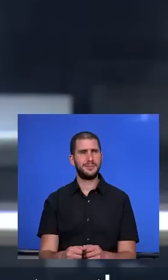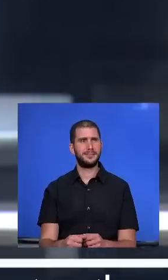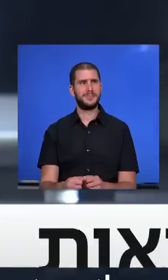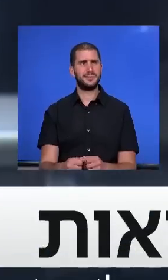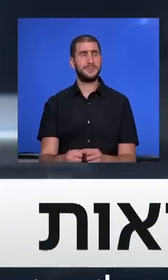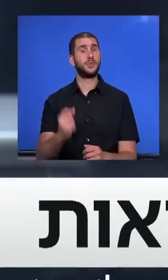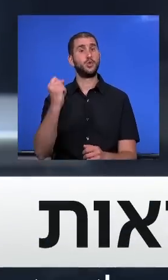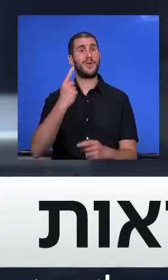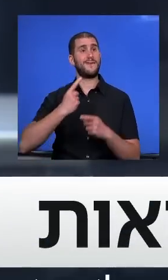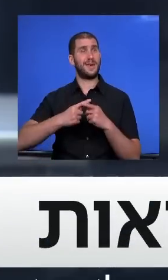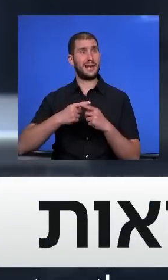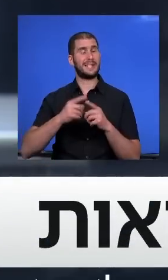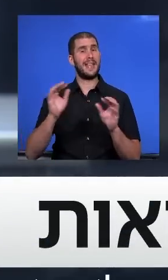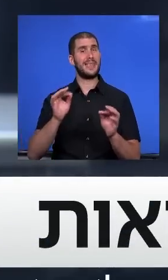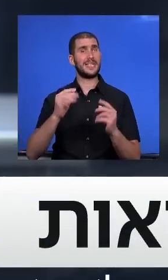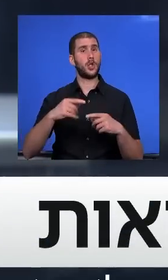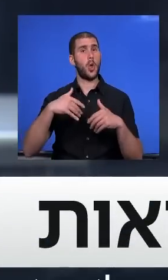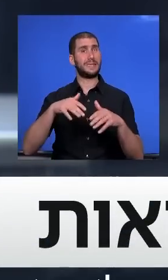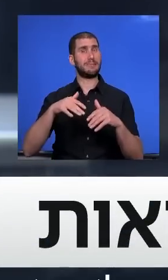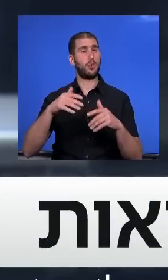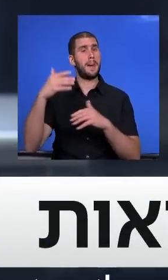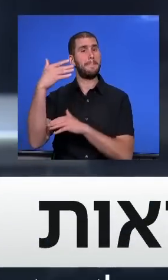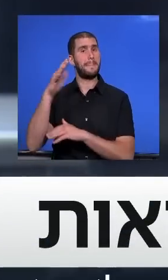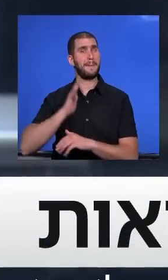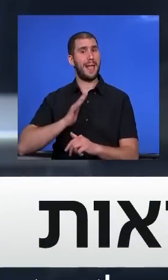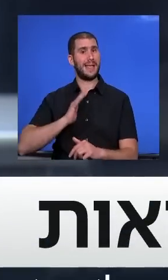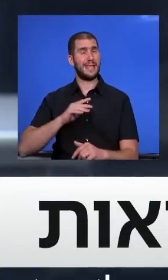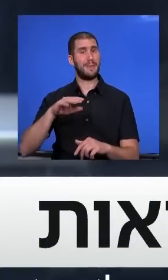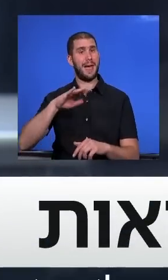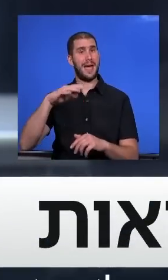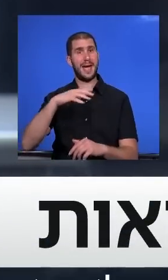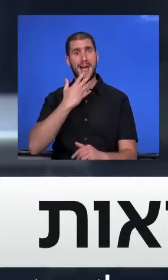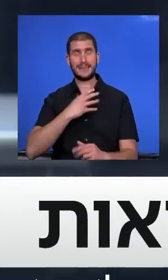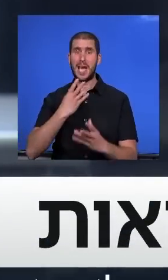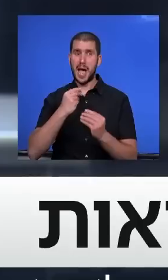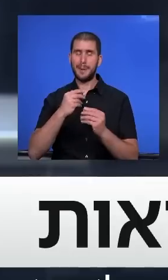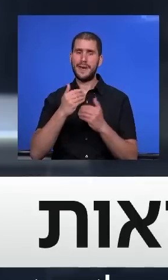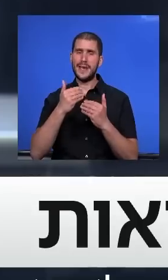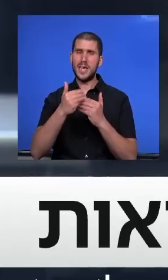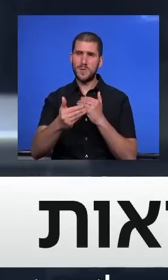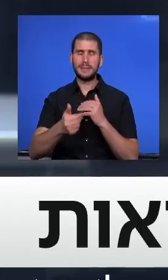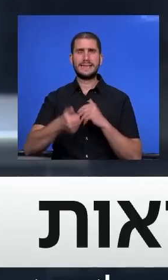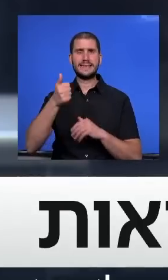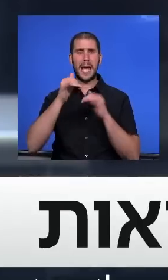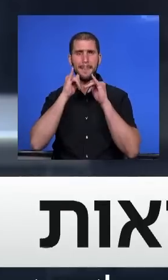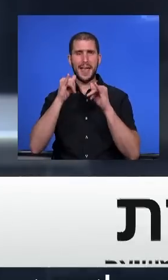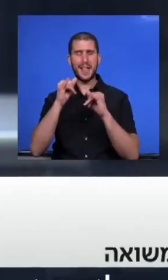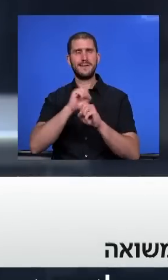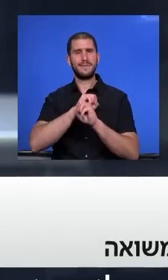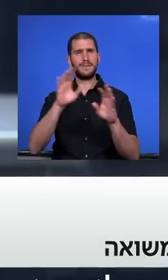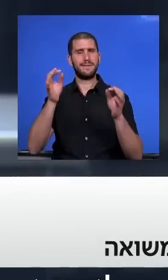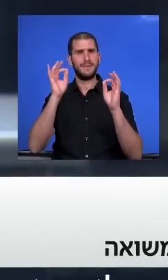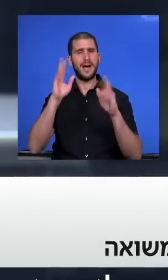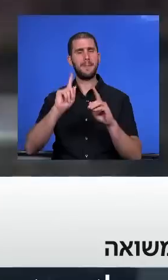שבוע וחצי לטקס יום העצמאות הממלכתי בהר הרצל, ואחרי לא מעט עיכובים, השרה רגב מכריזה הערב על